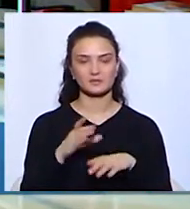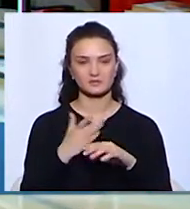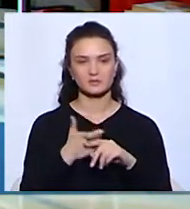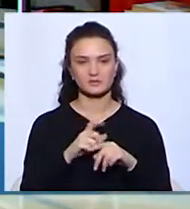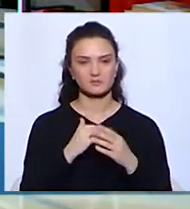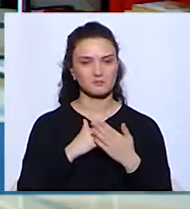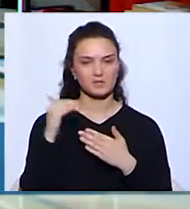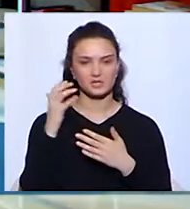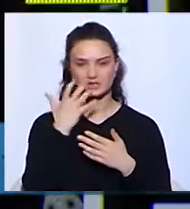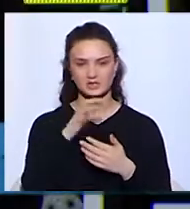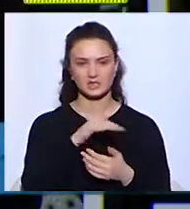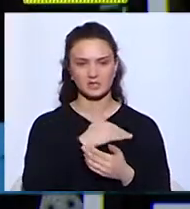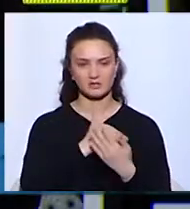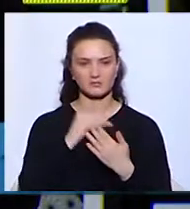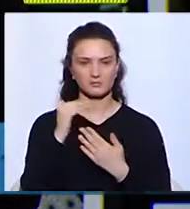ძალიან მაღალი ცხელება